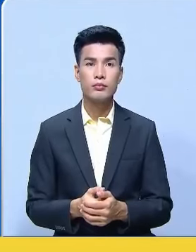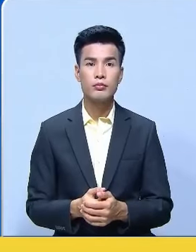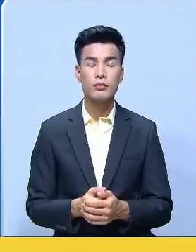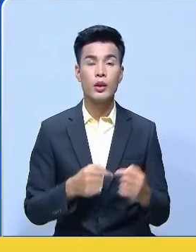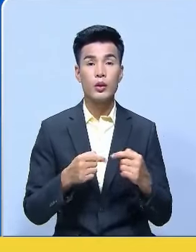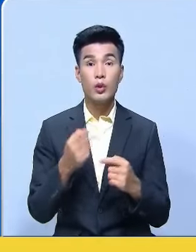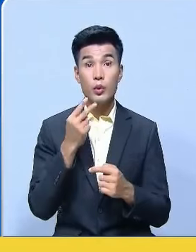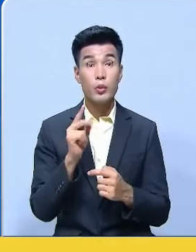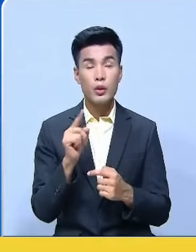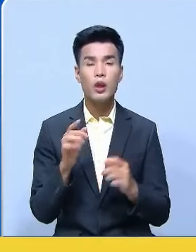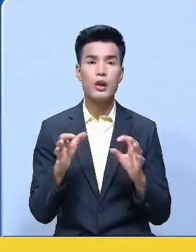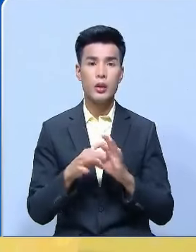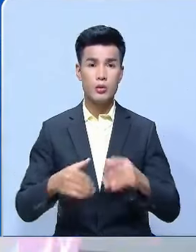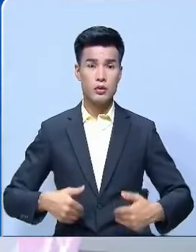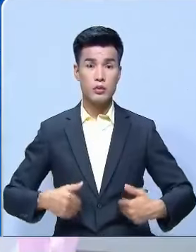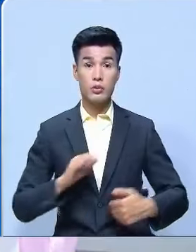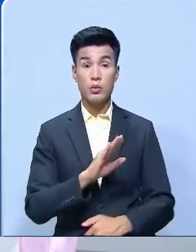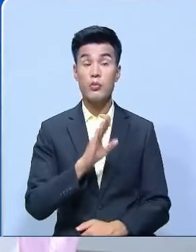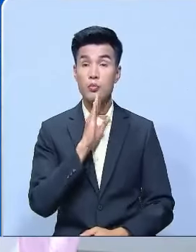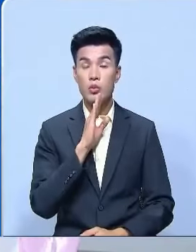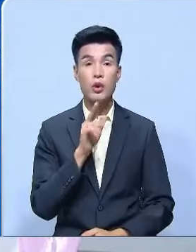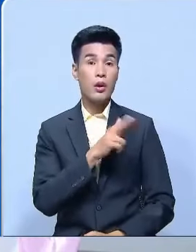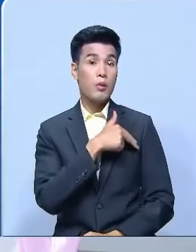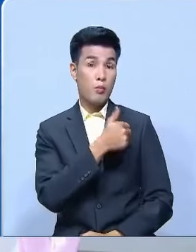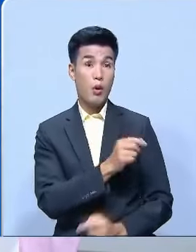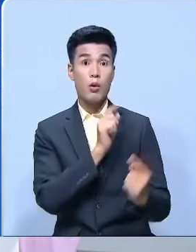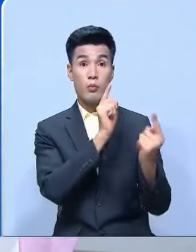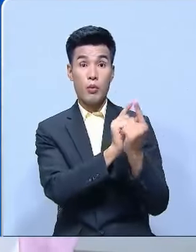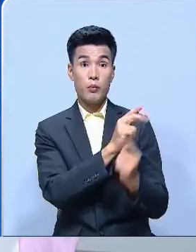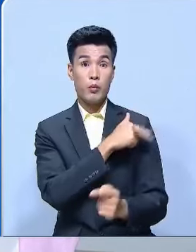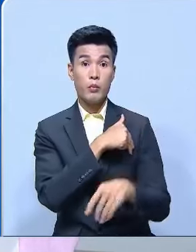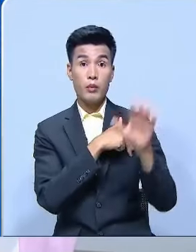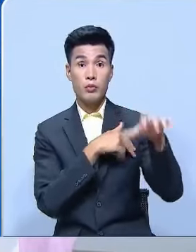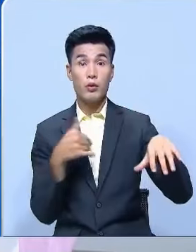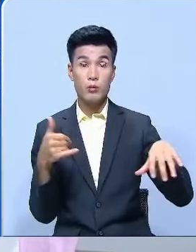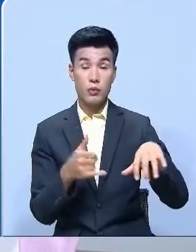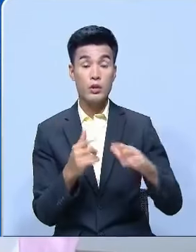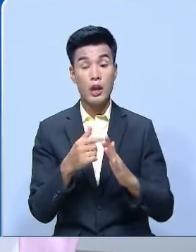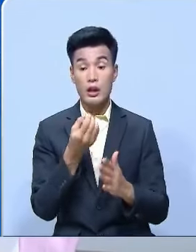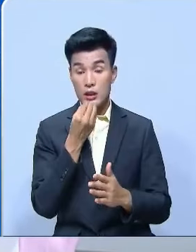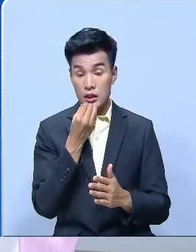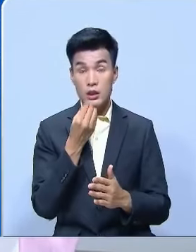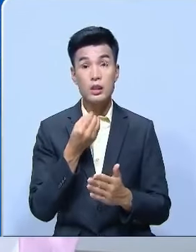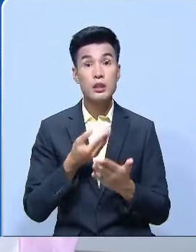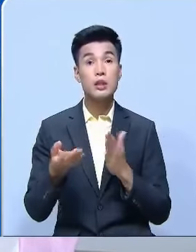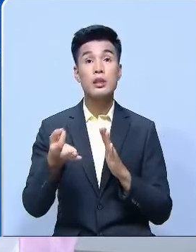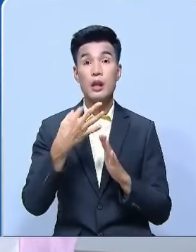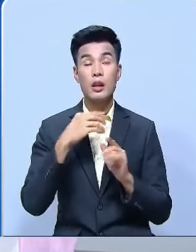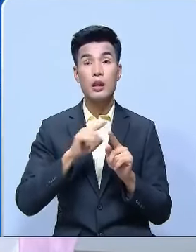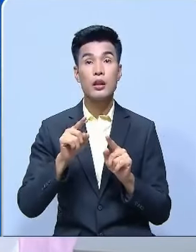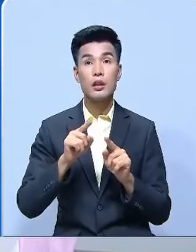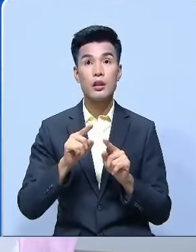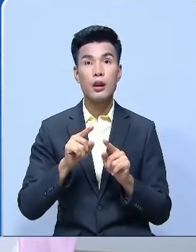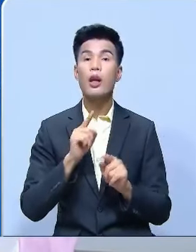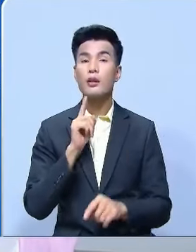ู้ชมมาดูเรื่องนี้กันหน่อยค่ะใกล้ตัวนะคะเวลาเราไปหาหมอหรือบางคนไปโรงพยาบาลหรือบางคนอาจจะไปซื้อยากินเองทั้งหมอทั้งเภสัชกรทั้งพยาบาลทุกคนเนี่